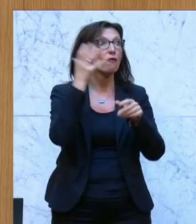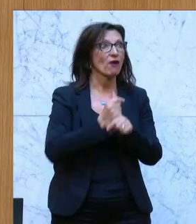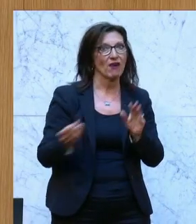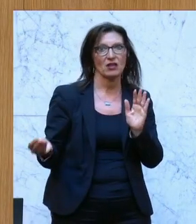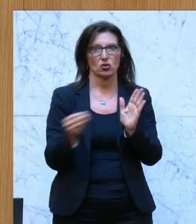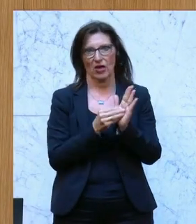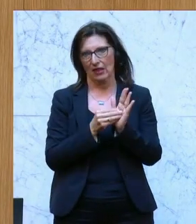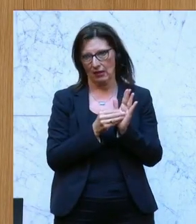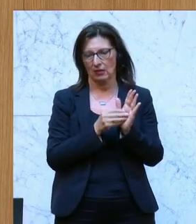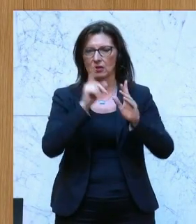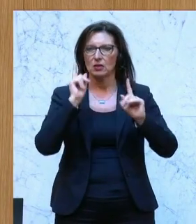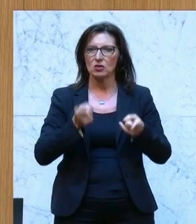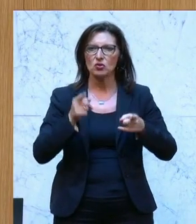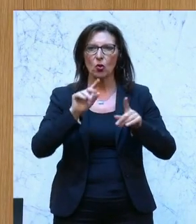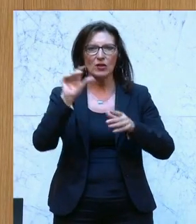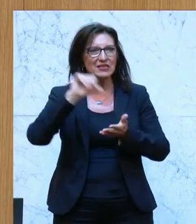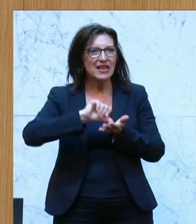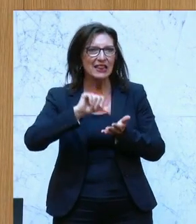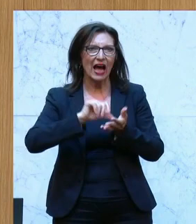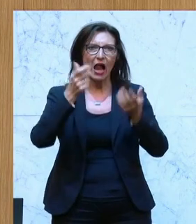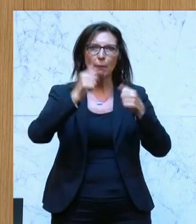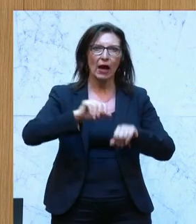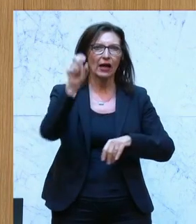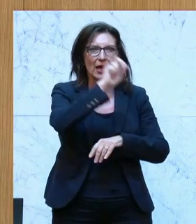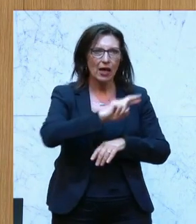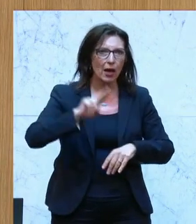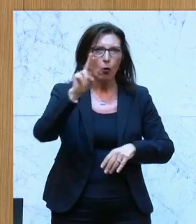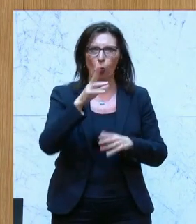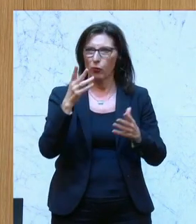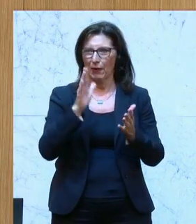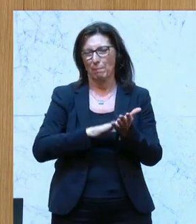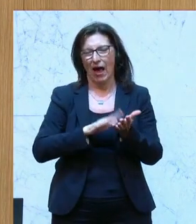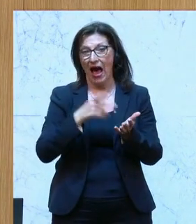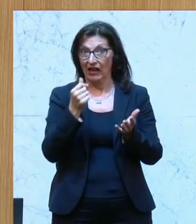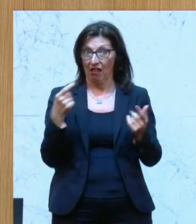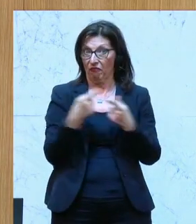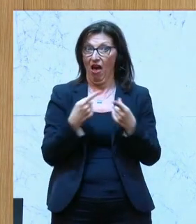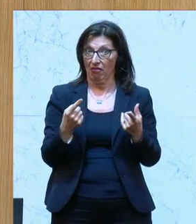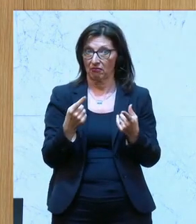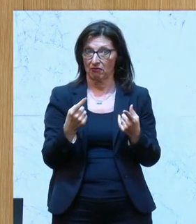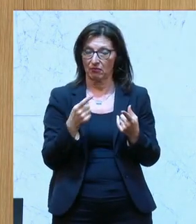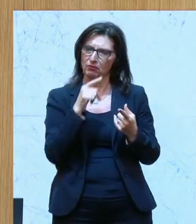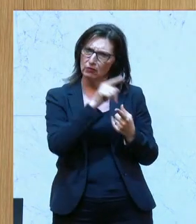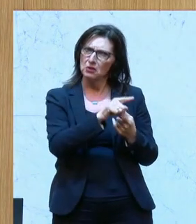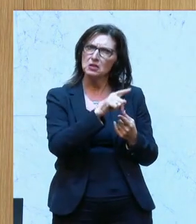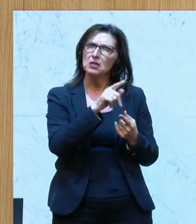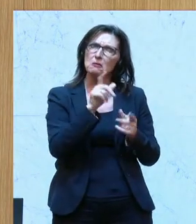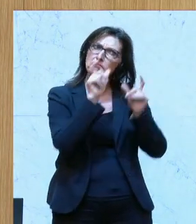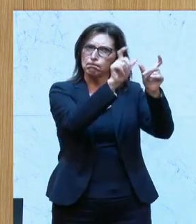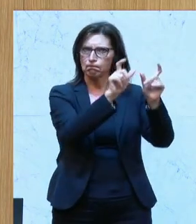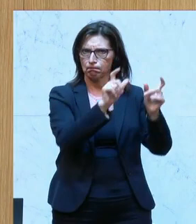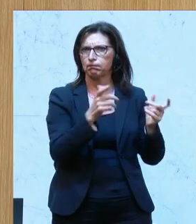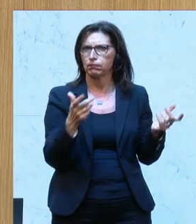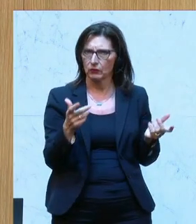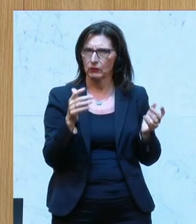der Europäischen Zentralbank und der Europäischen Union, die ja Feinde des Bargeldzahlens sind, zu entziehen und das Bargeld zu schützen.